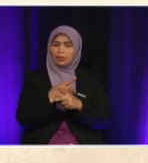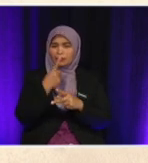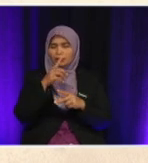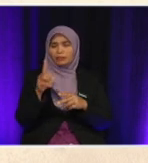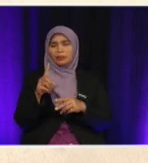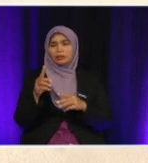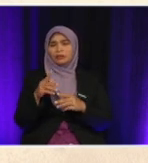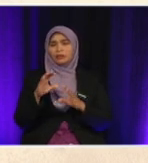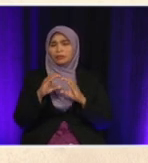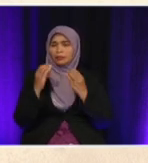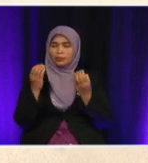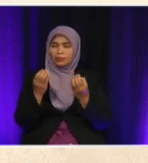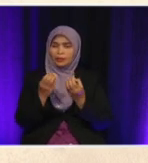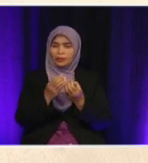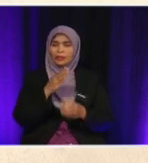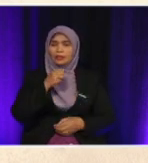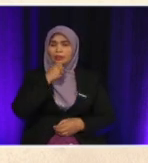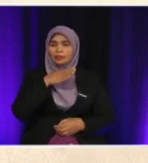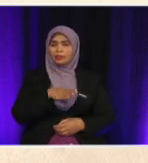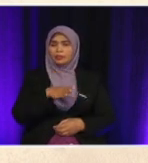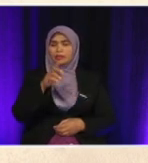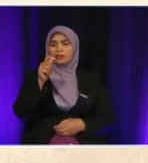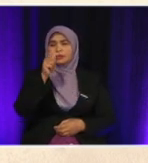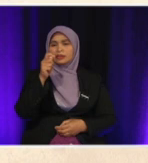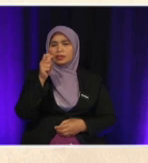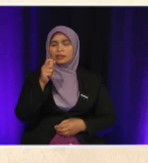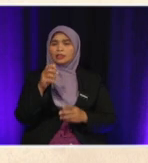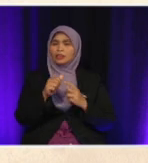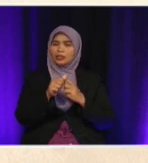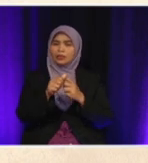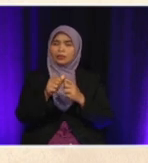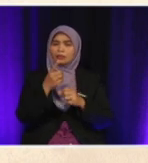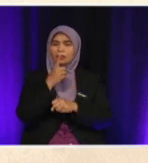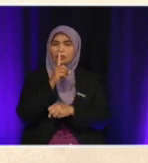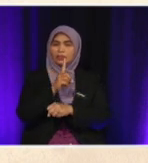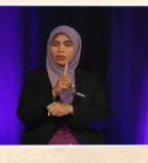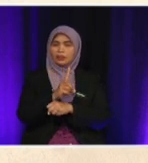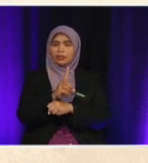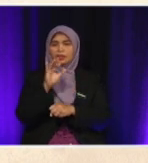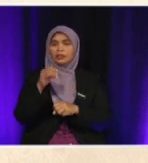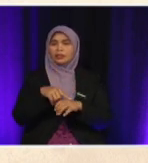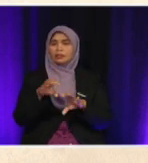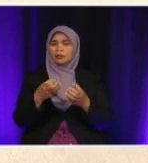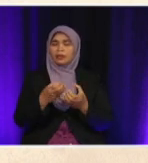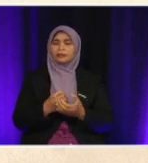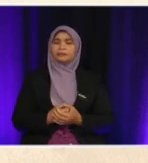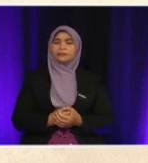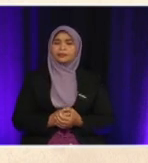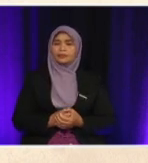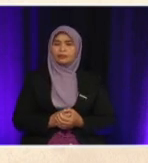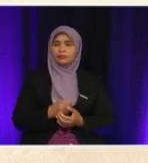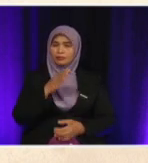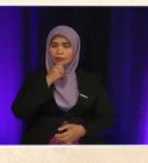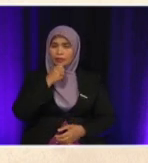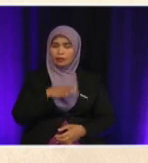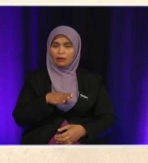PH Baginda juga senti mematuhi perjanjian yang telah dimeterai dan baginda telah mengutus